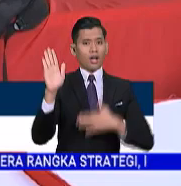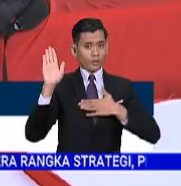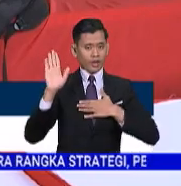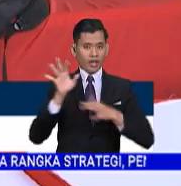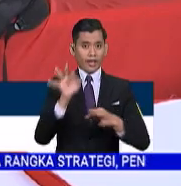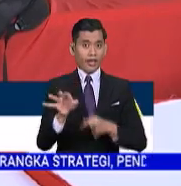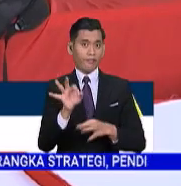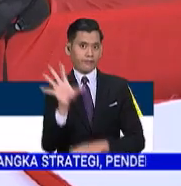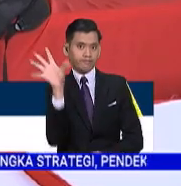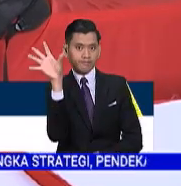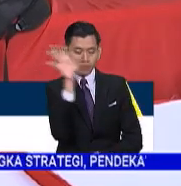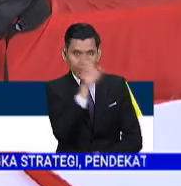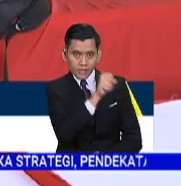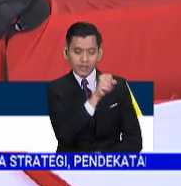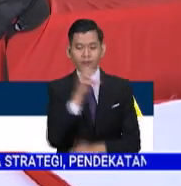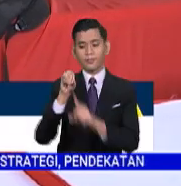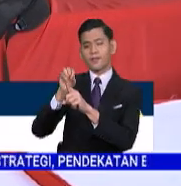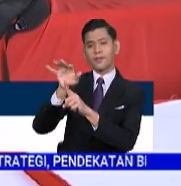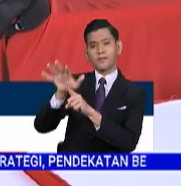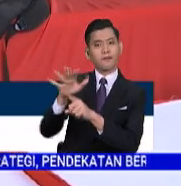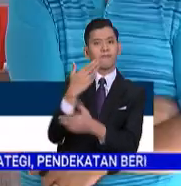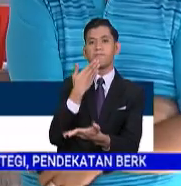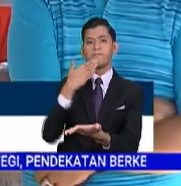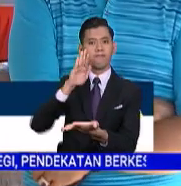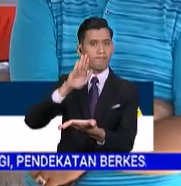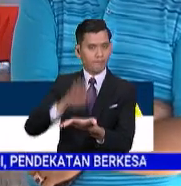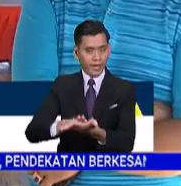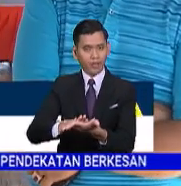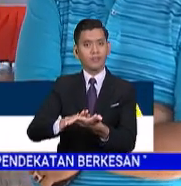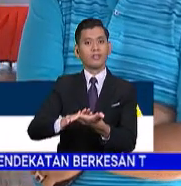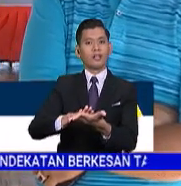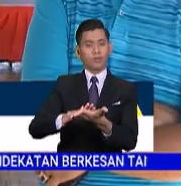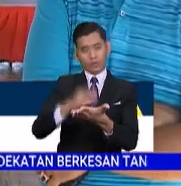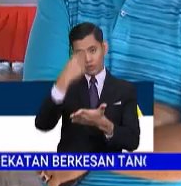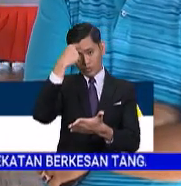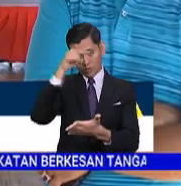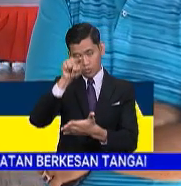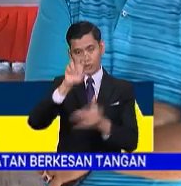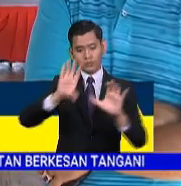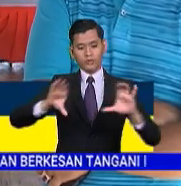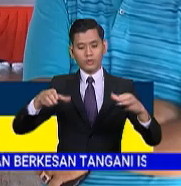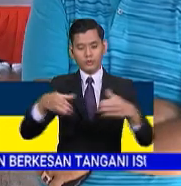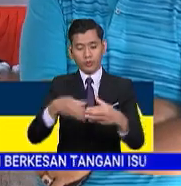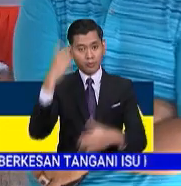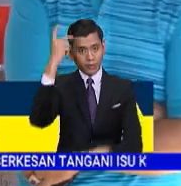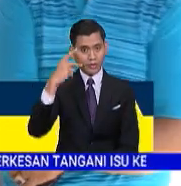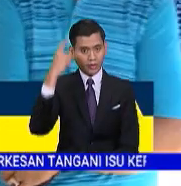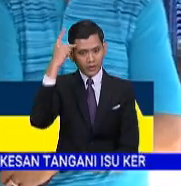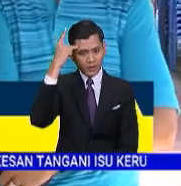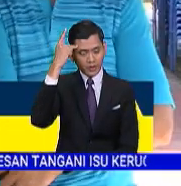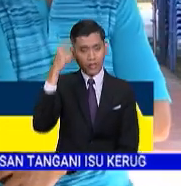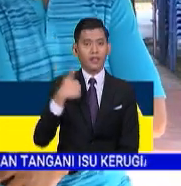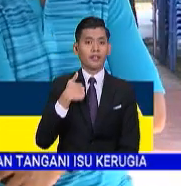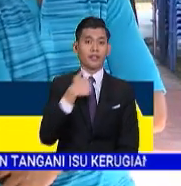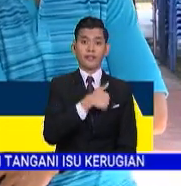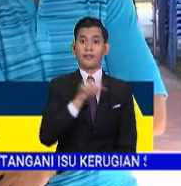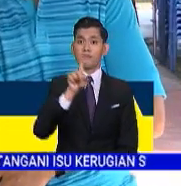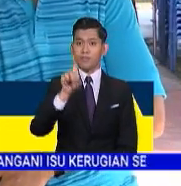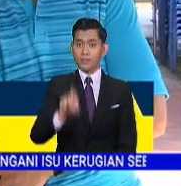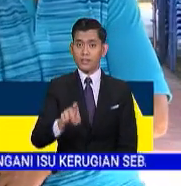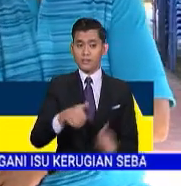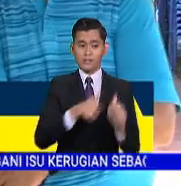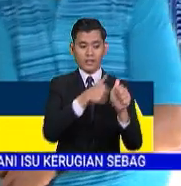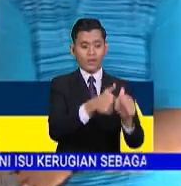mampu memberi kesan negatif kepada jentera dan parti. Dah tentu segala SOP itu yang kita